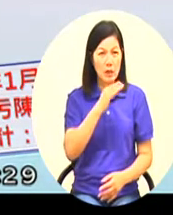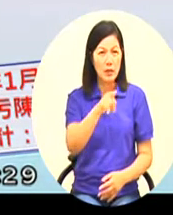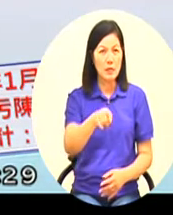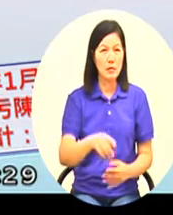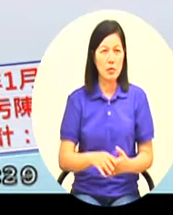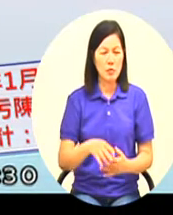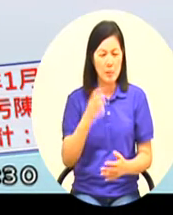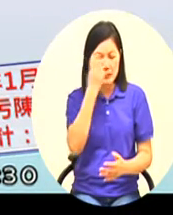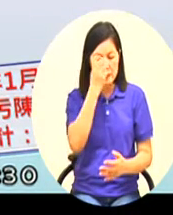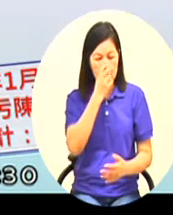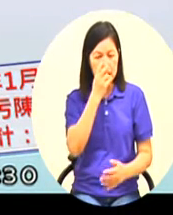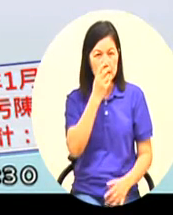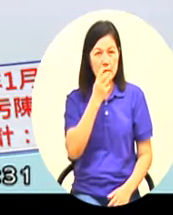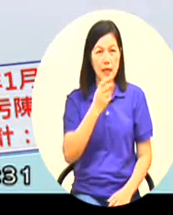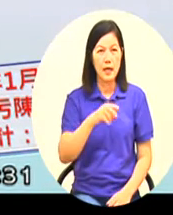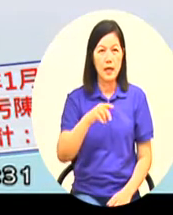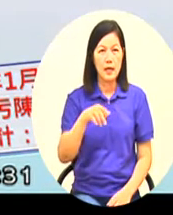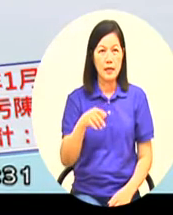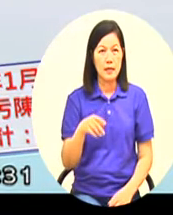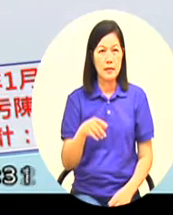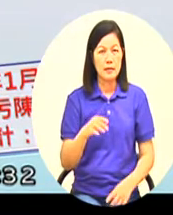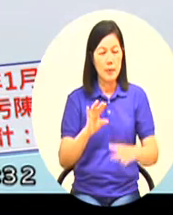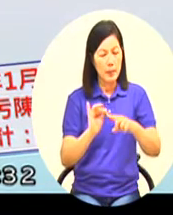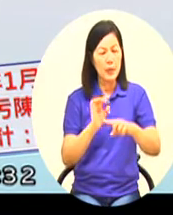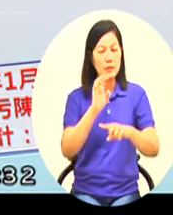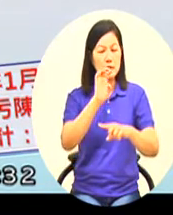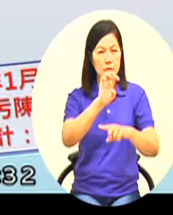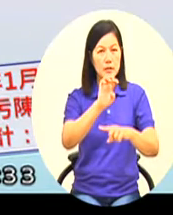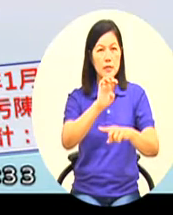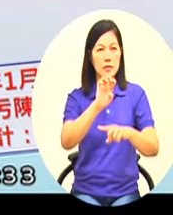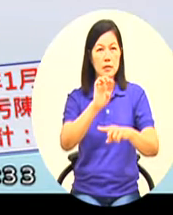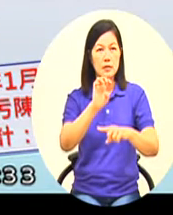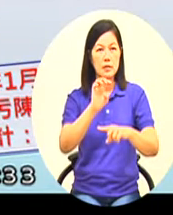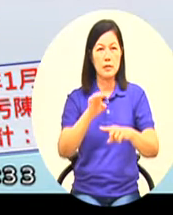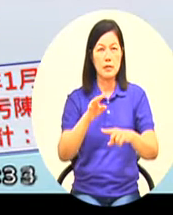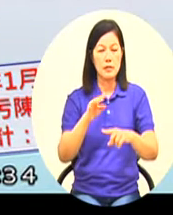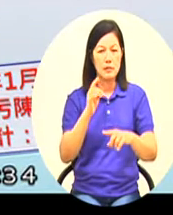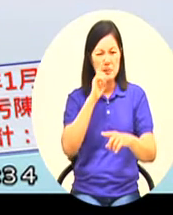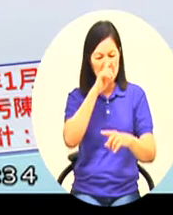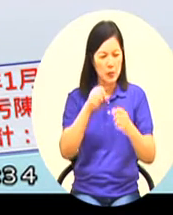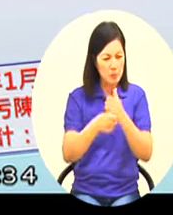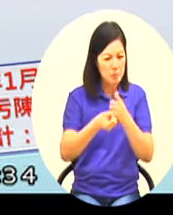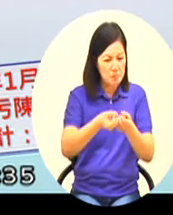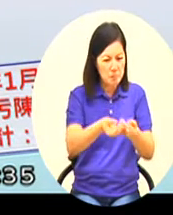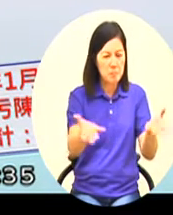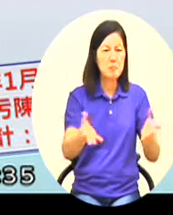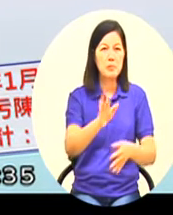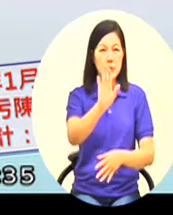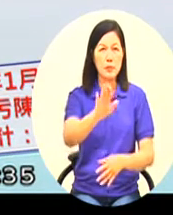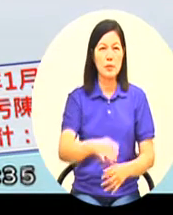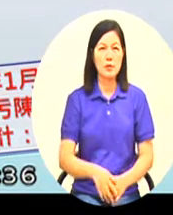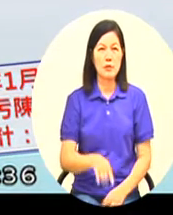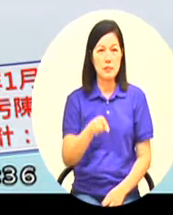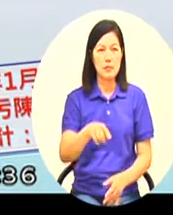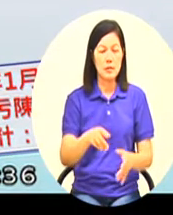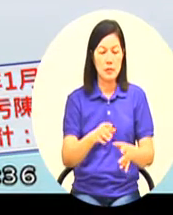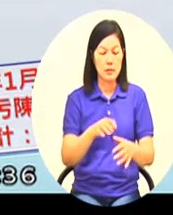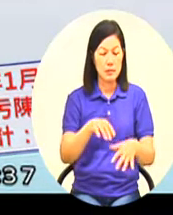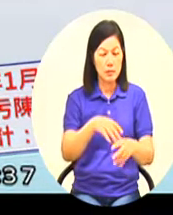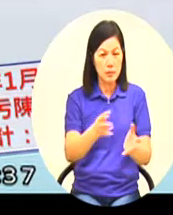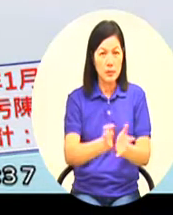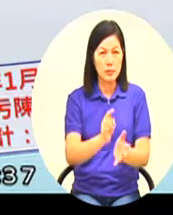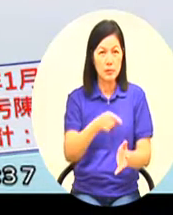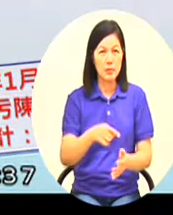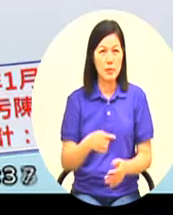查核的结果大概有40%左右的比例是疑似有污染的状况，这部分我们都后续都进